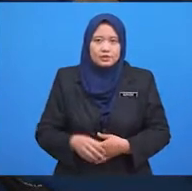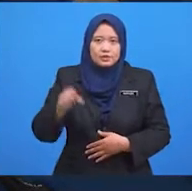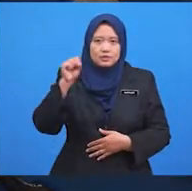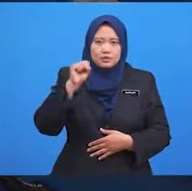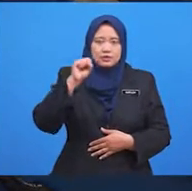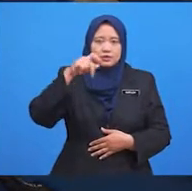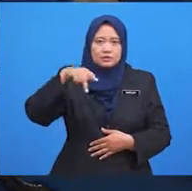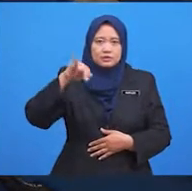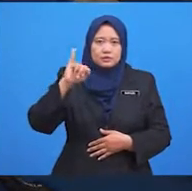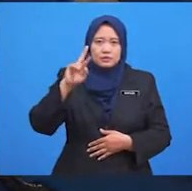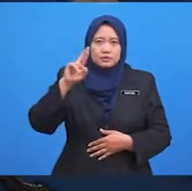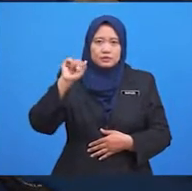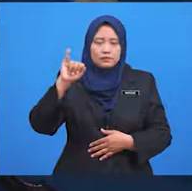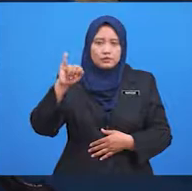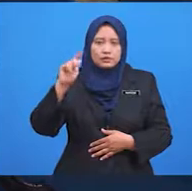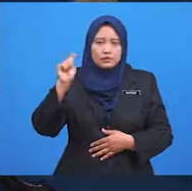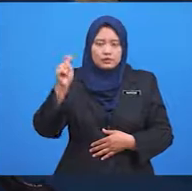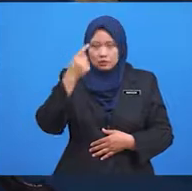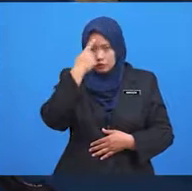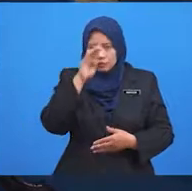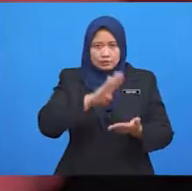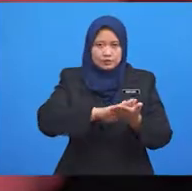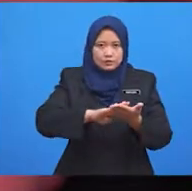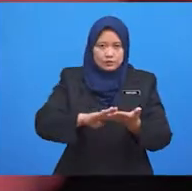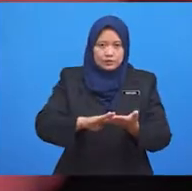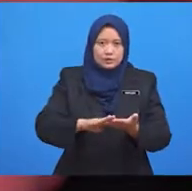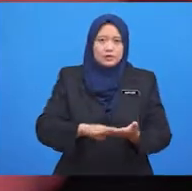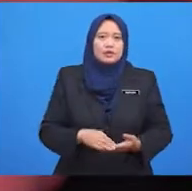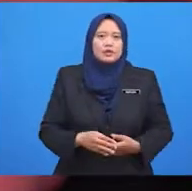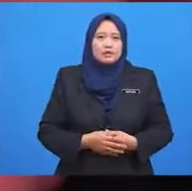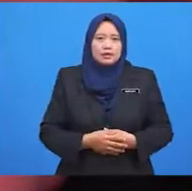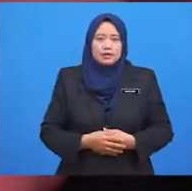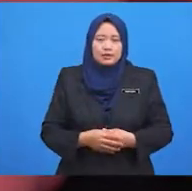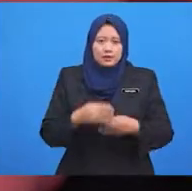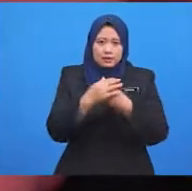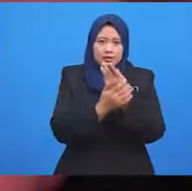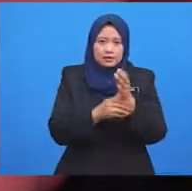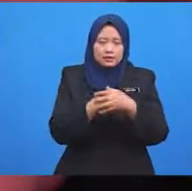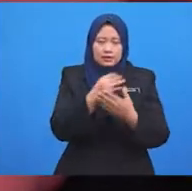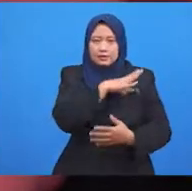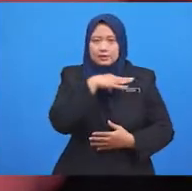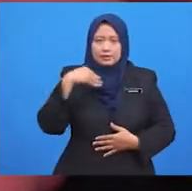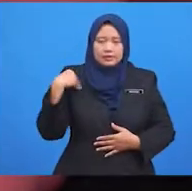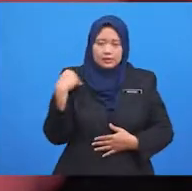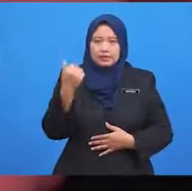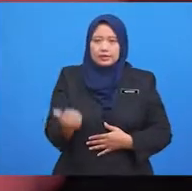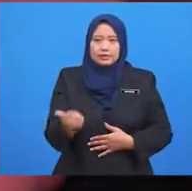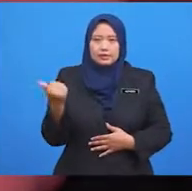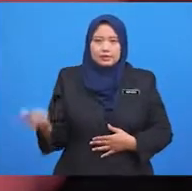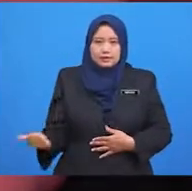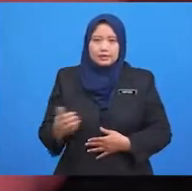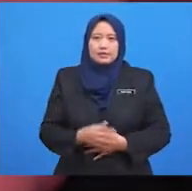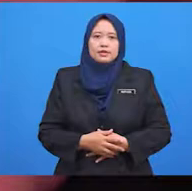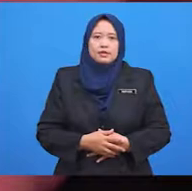surgical, bagi menseri tangan dan alatan,